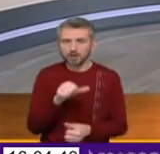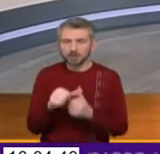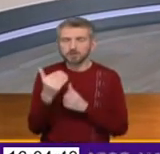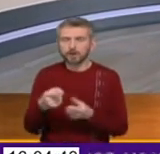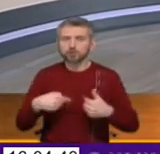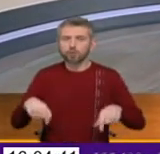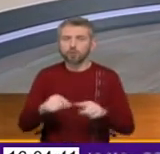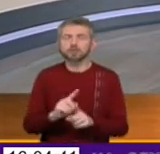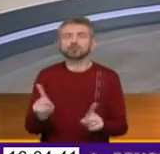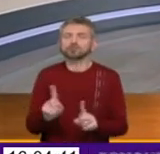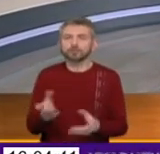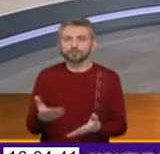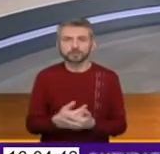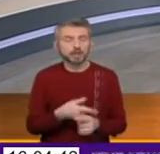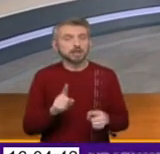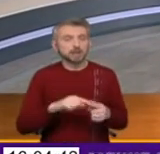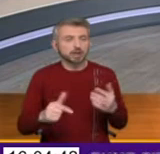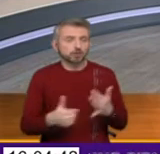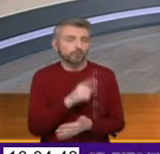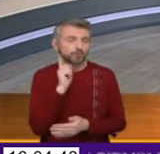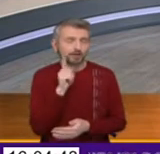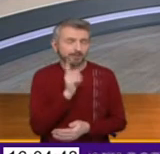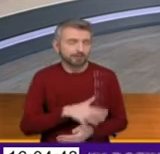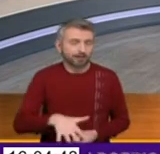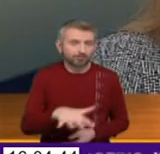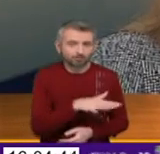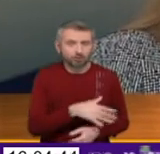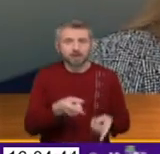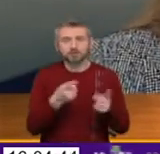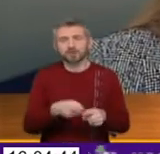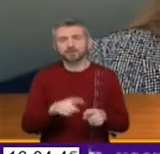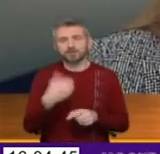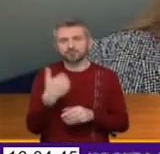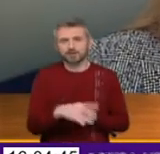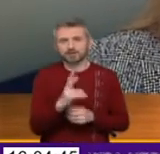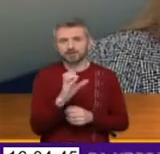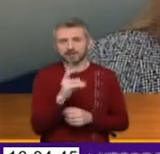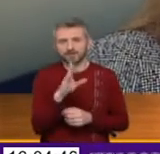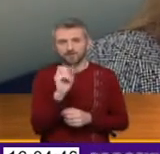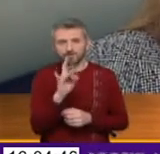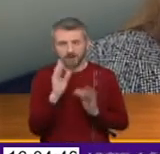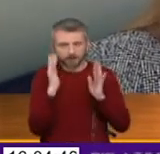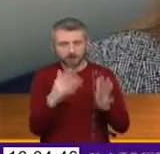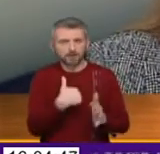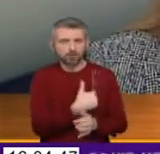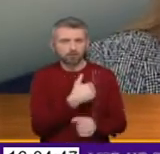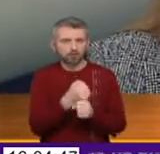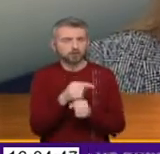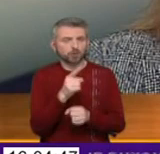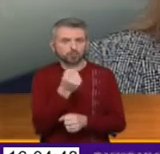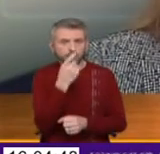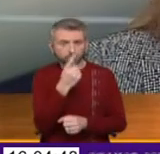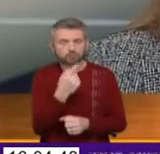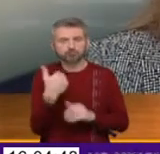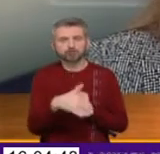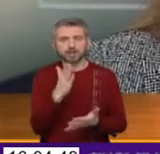вашому окрузі, що це? Це знову ж таки зелена зона, насправді це вже сквер, от я кажу про те, що я хочу зробити його ще й парком,